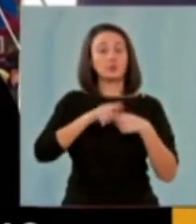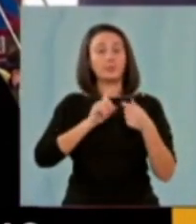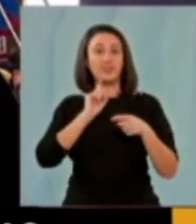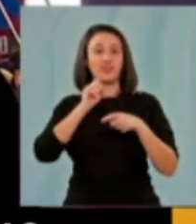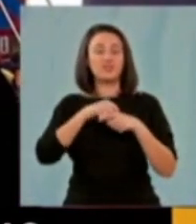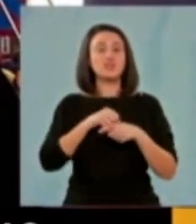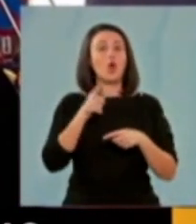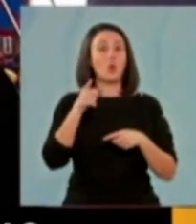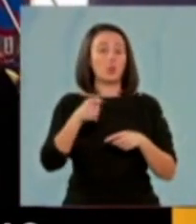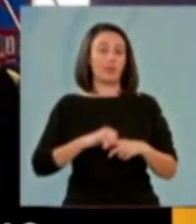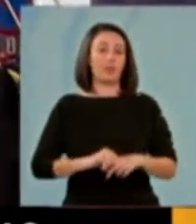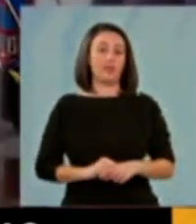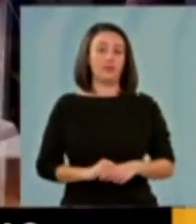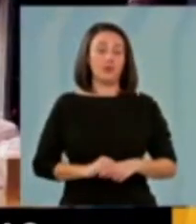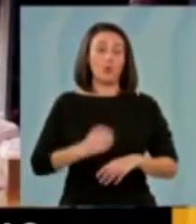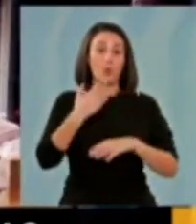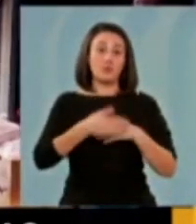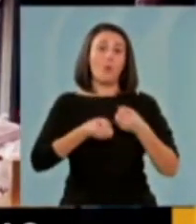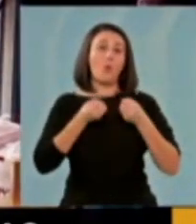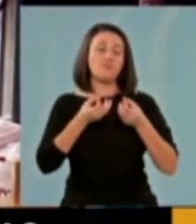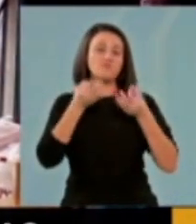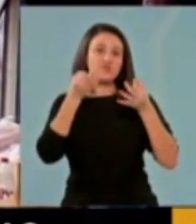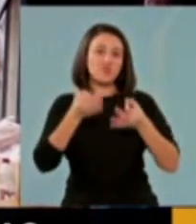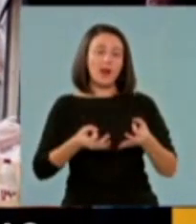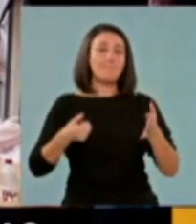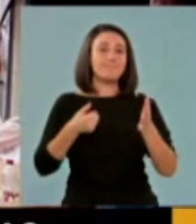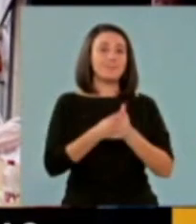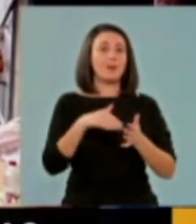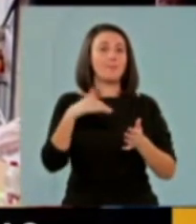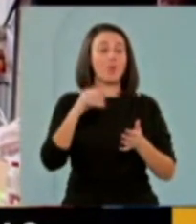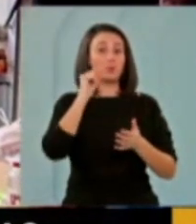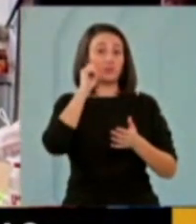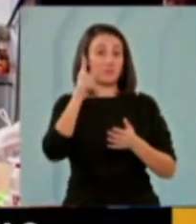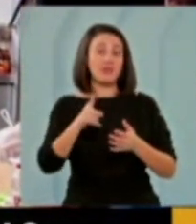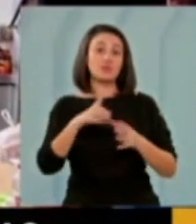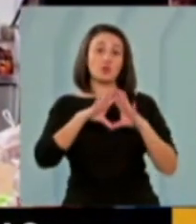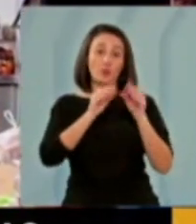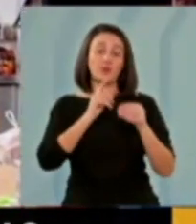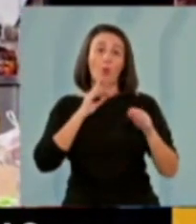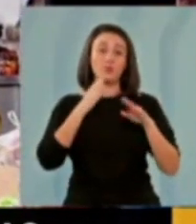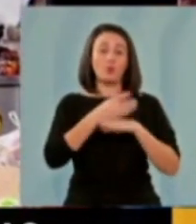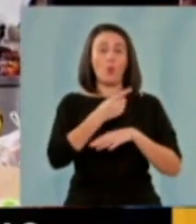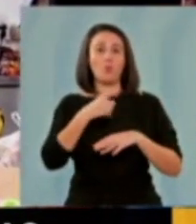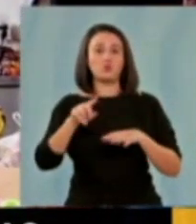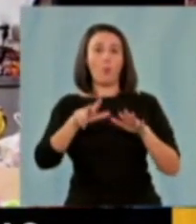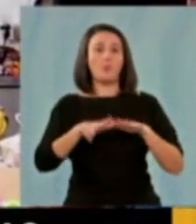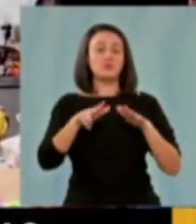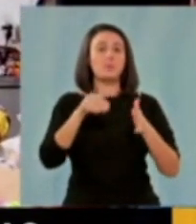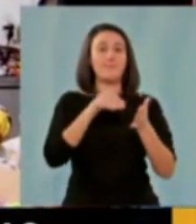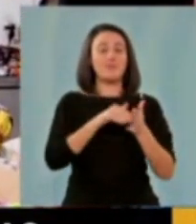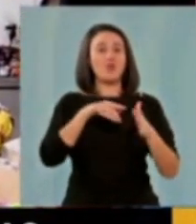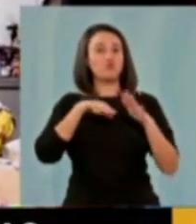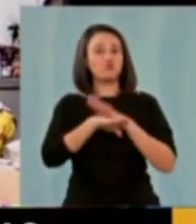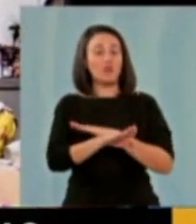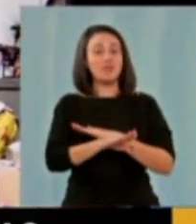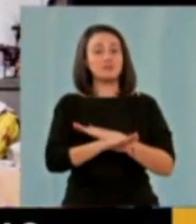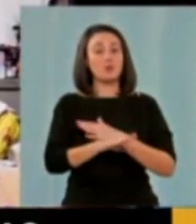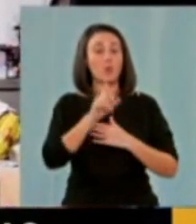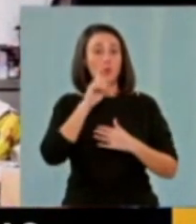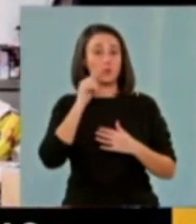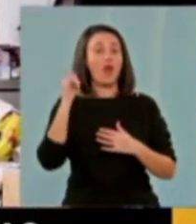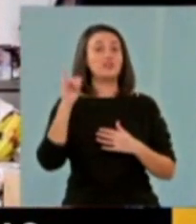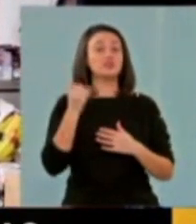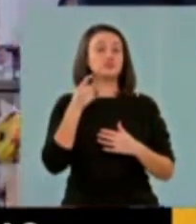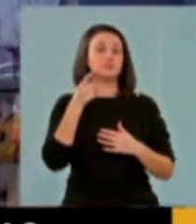intervenția lui orez cu ultimele date oficiale arată că până miercuri dimineață în România au intrat este 118.000 de refugiați ucrainenii